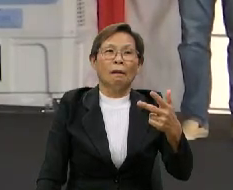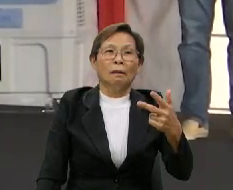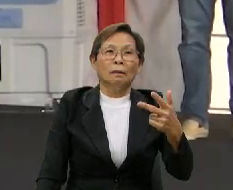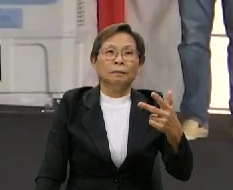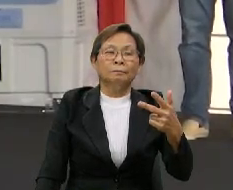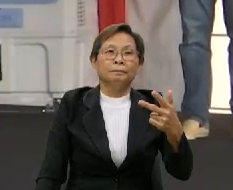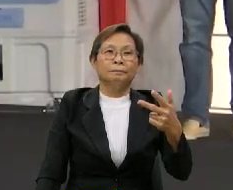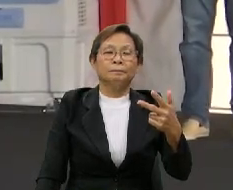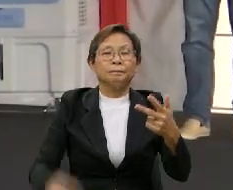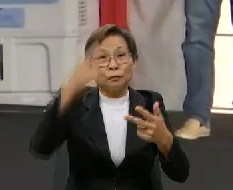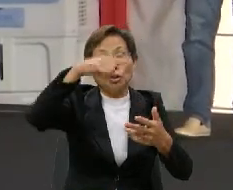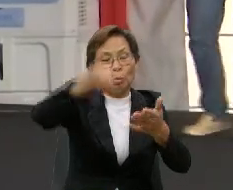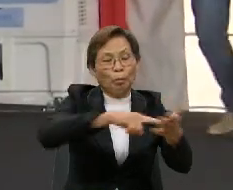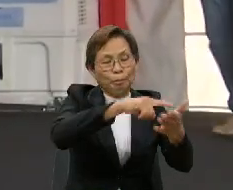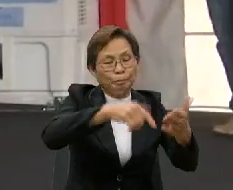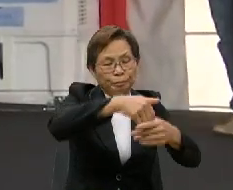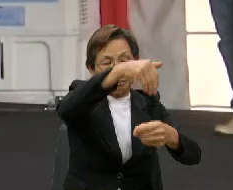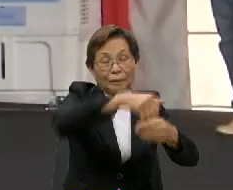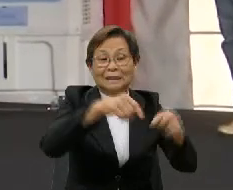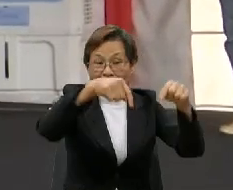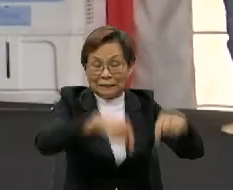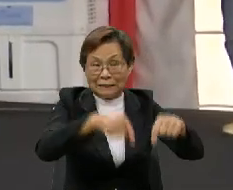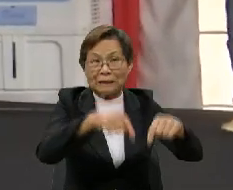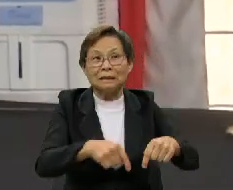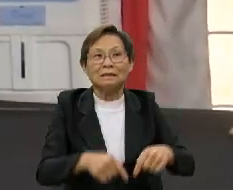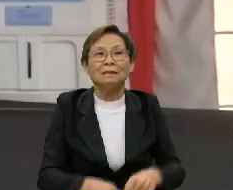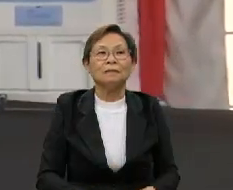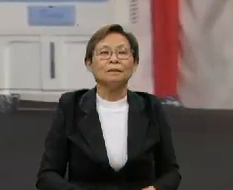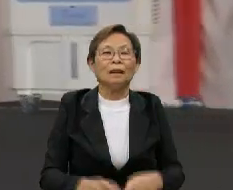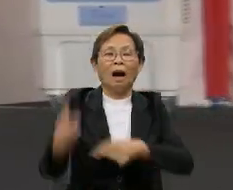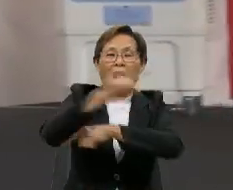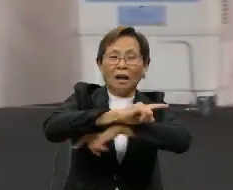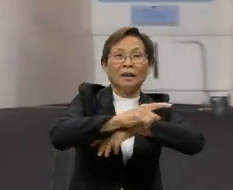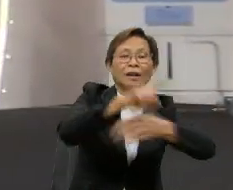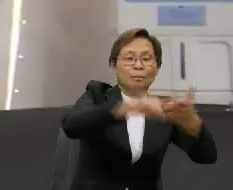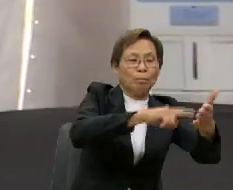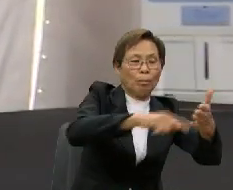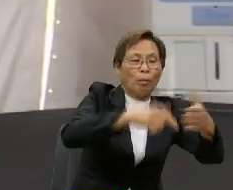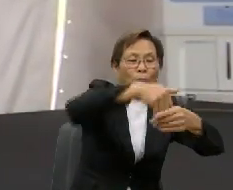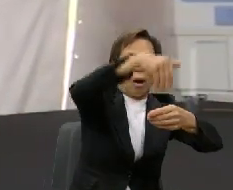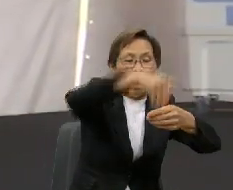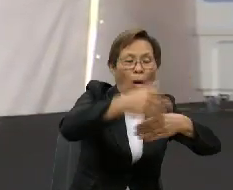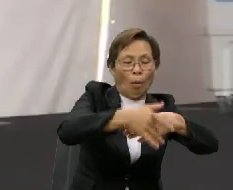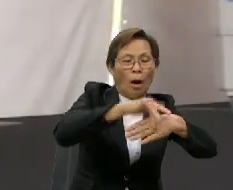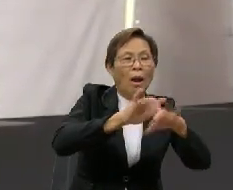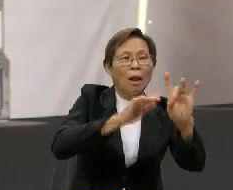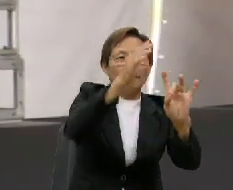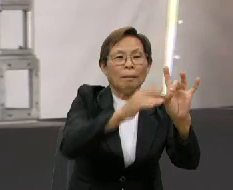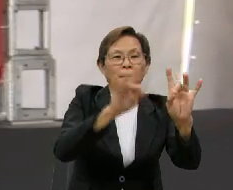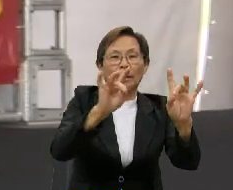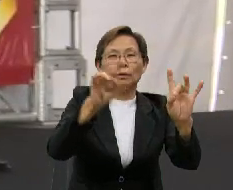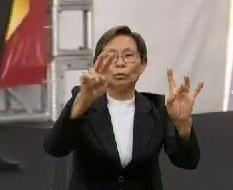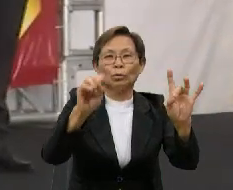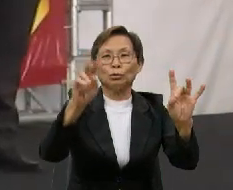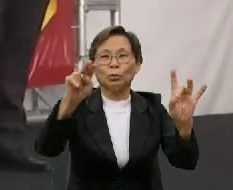Bagi maksud pilihan raya ini, hari mengundi awal akan diadakan pada 8